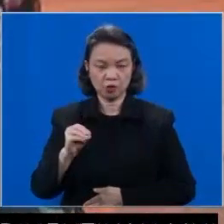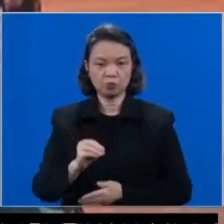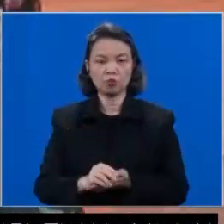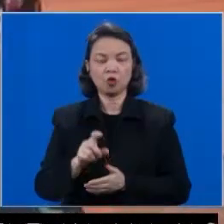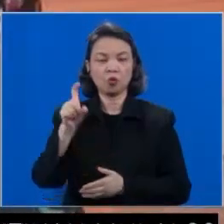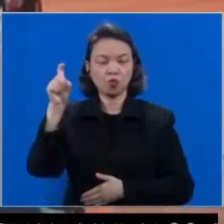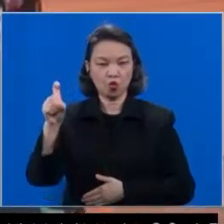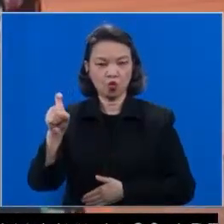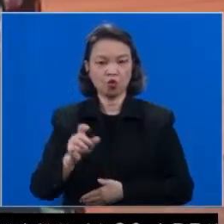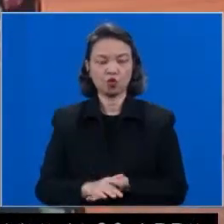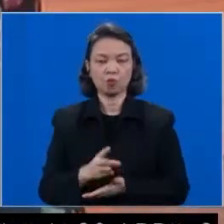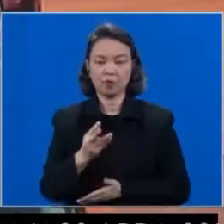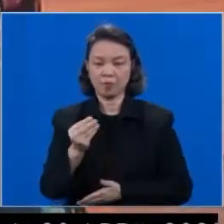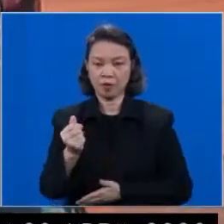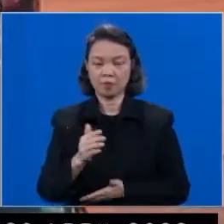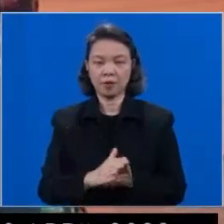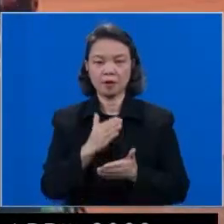beberapa pihak dari BPK perwakilan